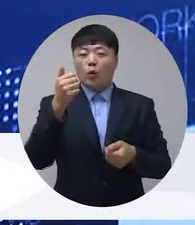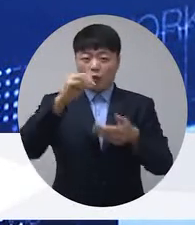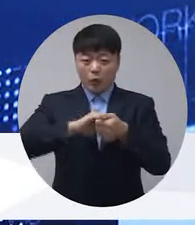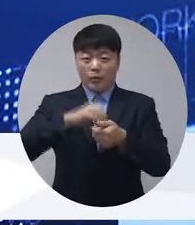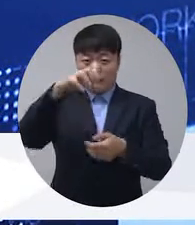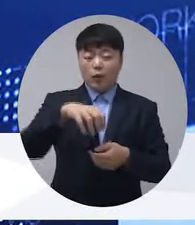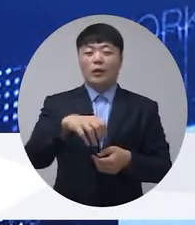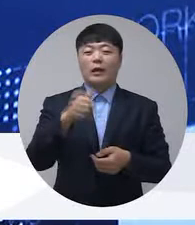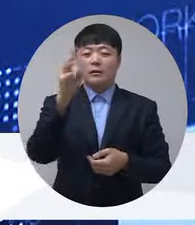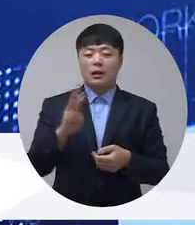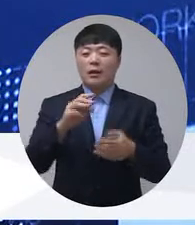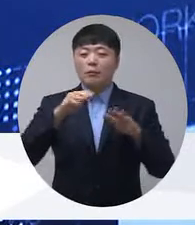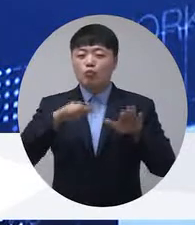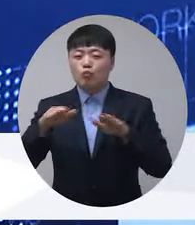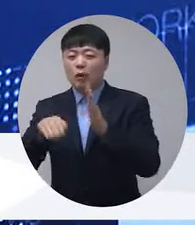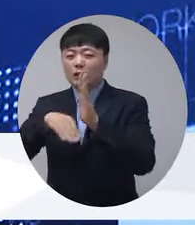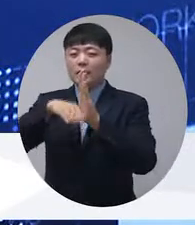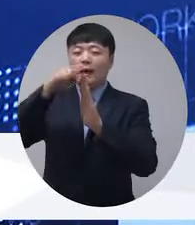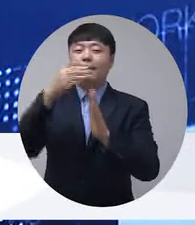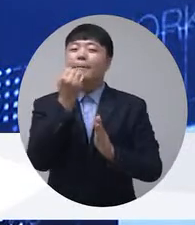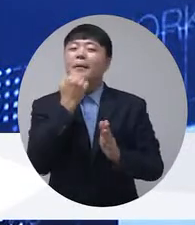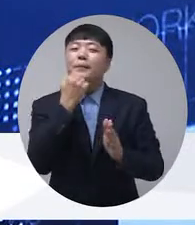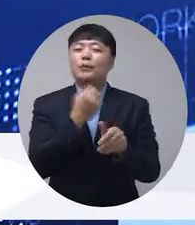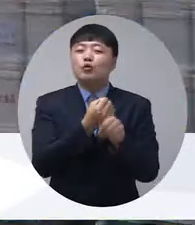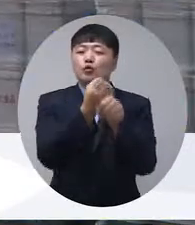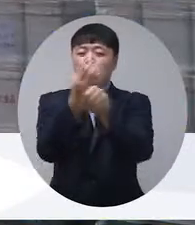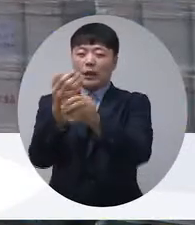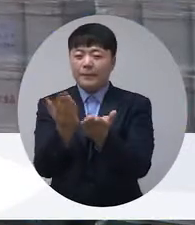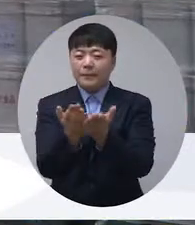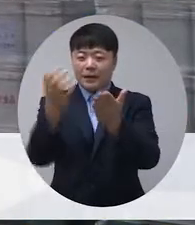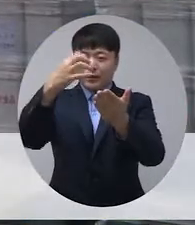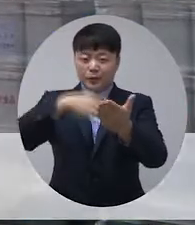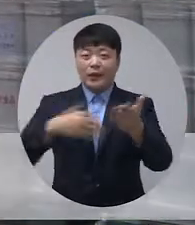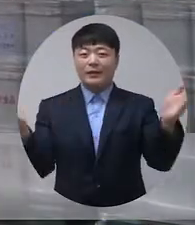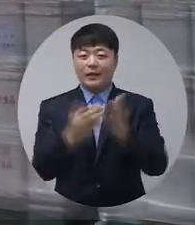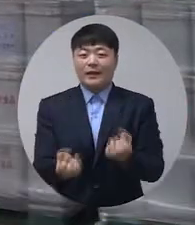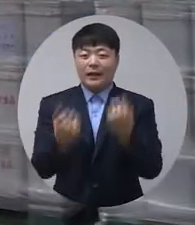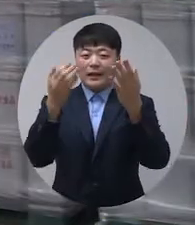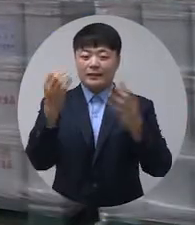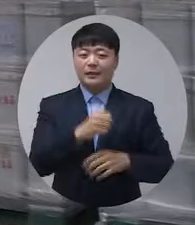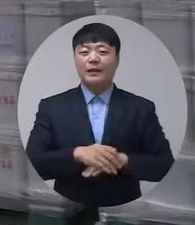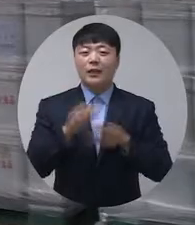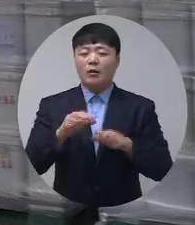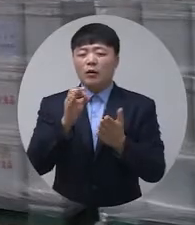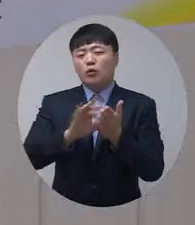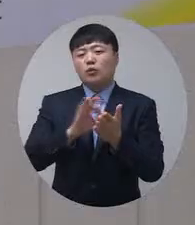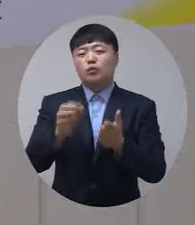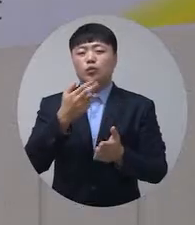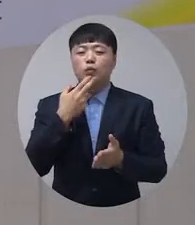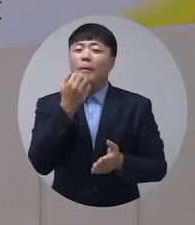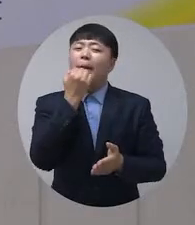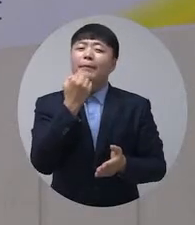2018년 산 밤 수출 선적 씩을 가졌습니다 하천 밤은 최근 전국적으로 소비촉진 부진